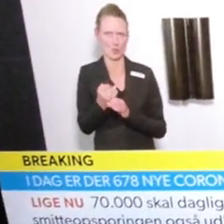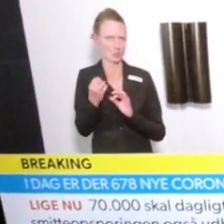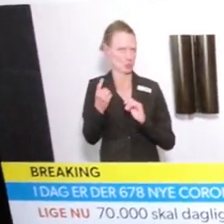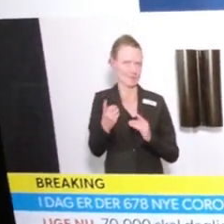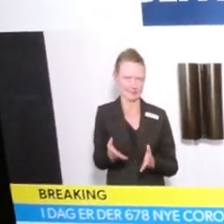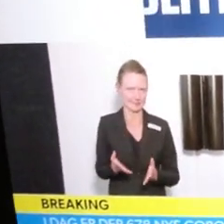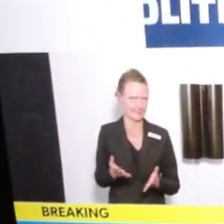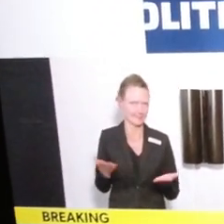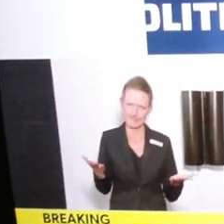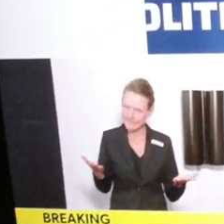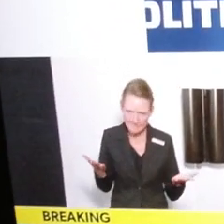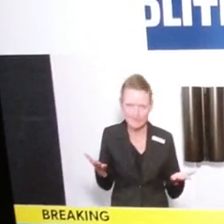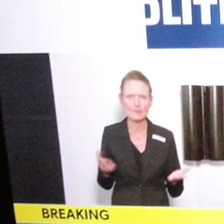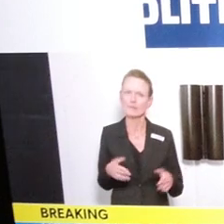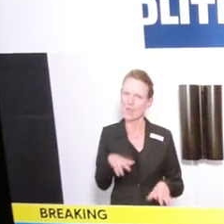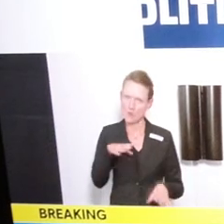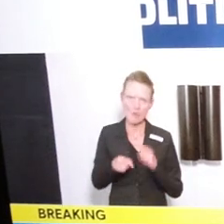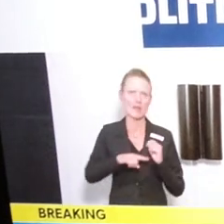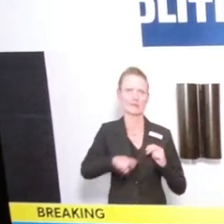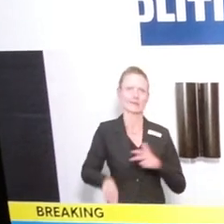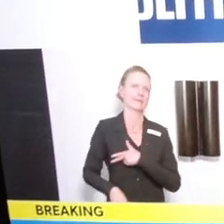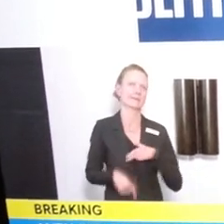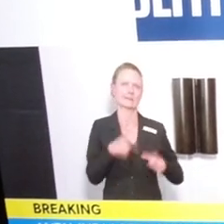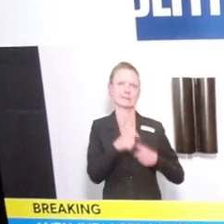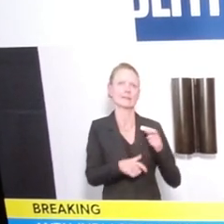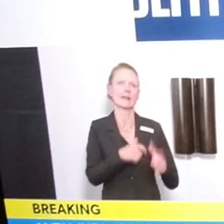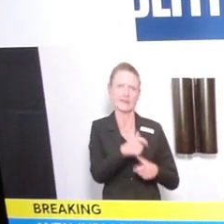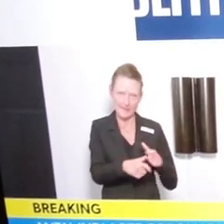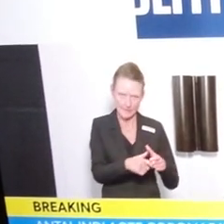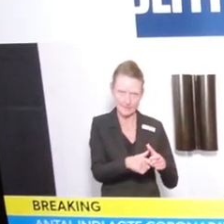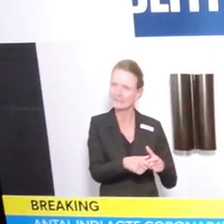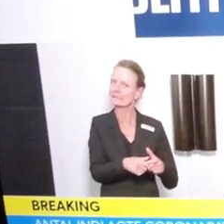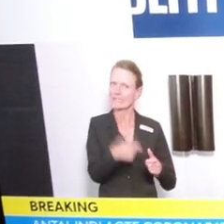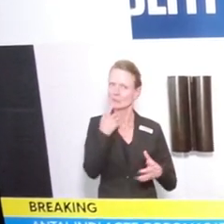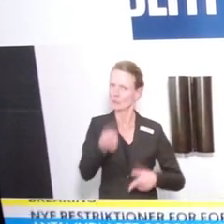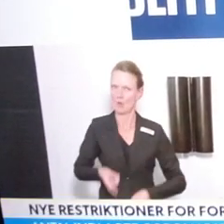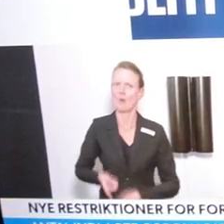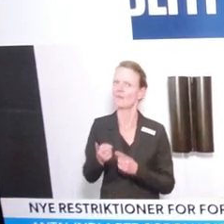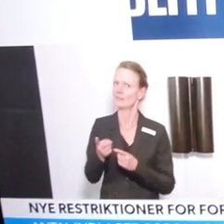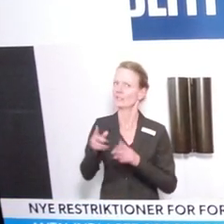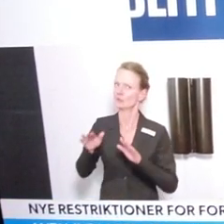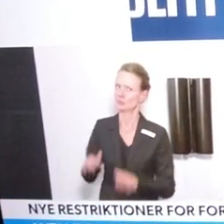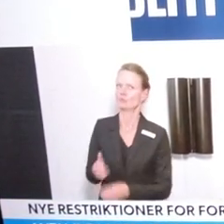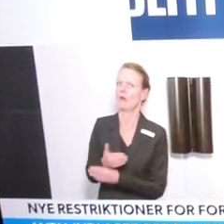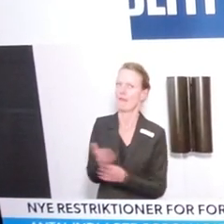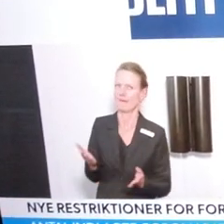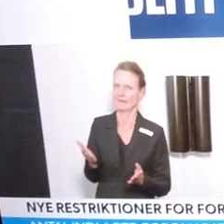Det er ødelæggende for vores danske strategi. Den form for opførsel. Men jeg tror bare, vi stopper videoen her.